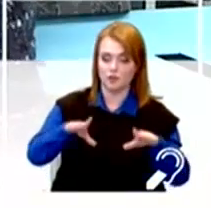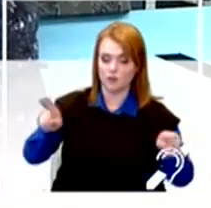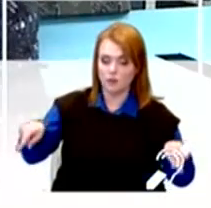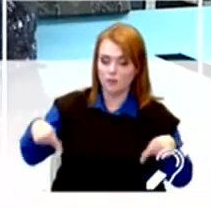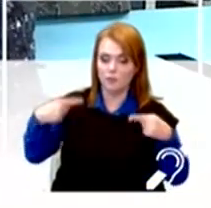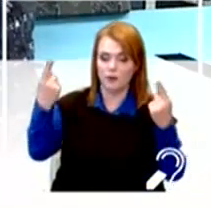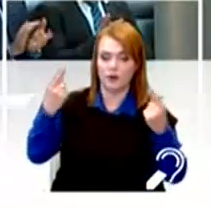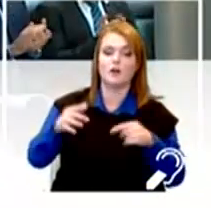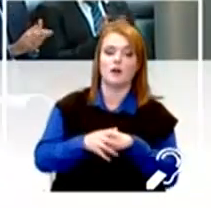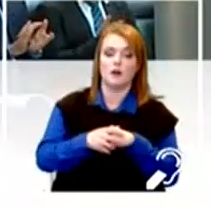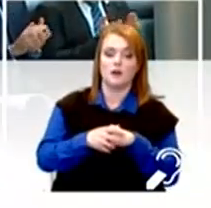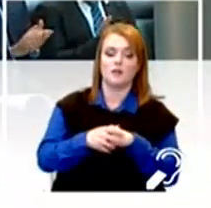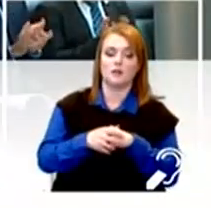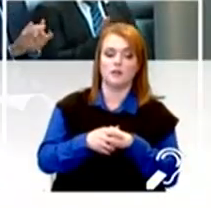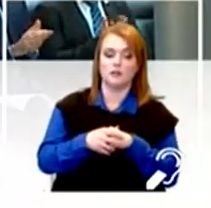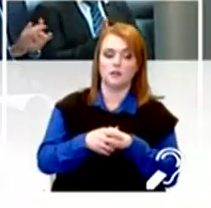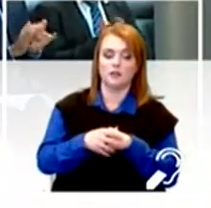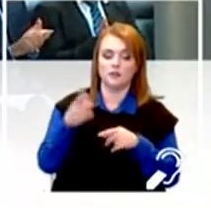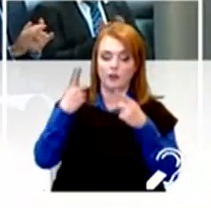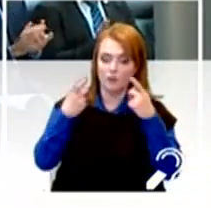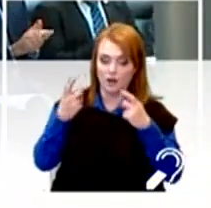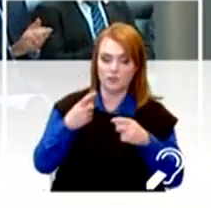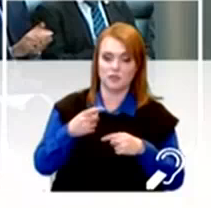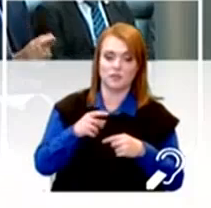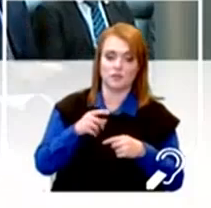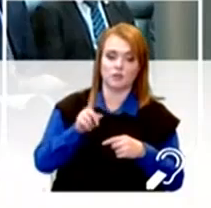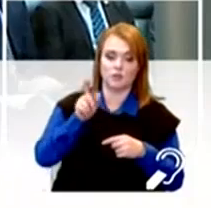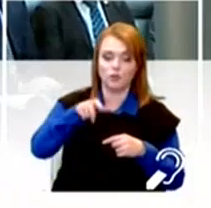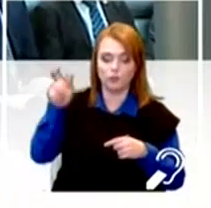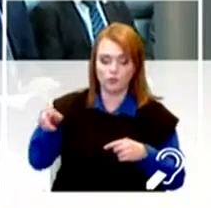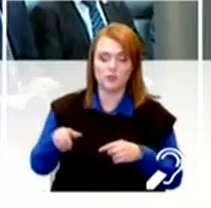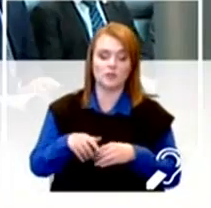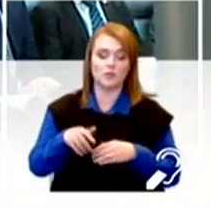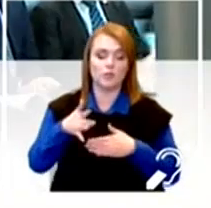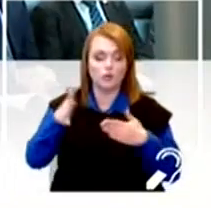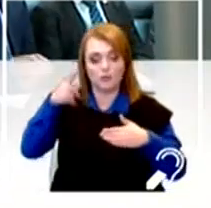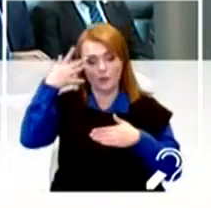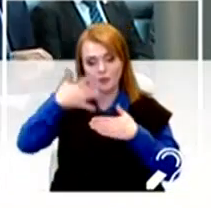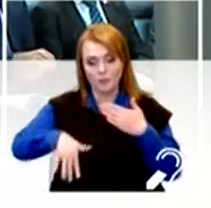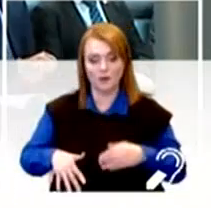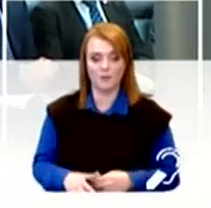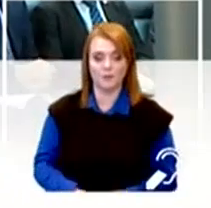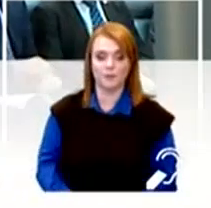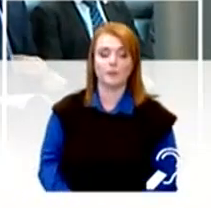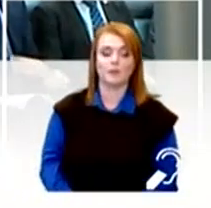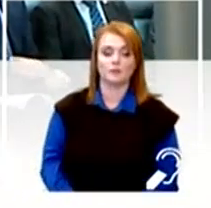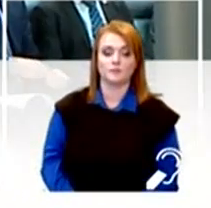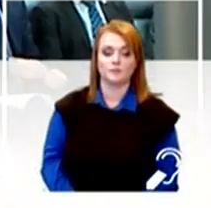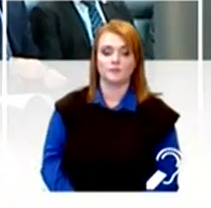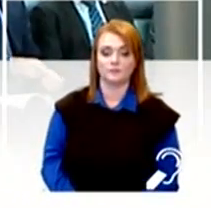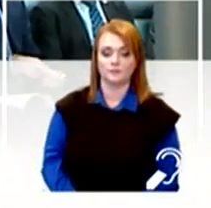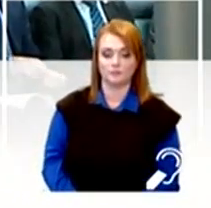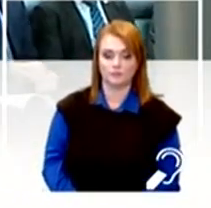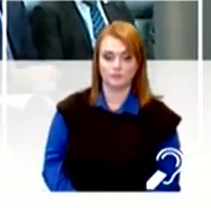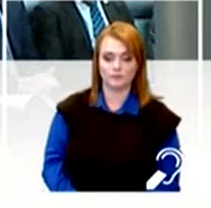să ne luptăm cu dezinformarea. În contextul inclusiv a erei digitale vedem o mulțime de amenințări. Cine sunt cei mai expuși? Probabil copiii,